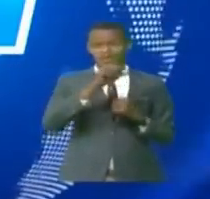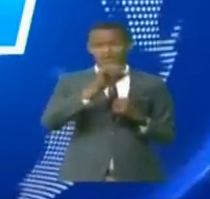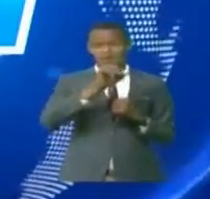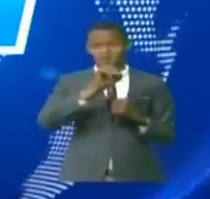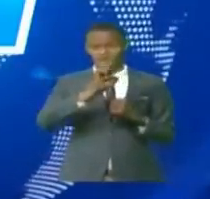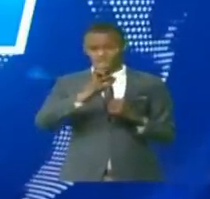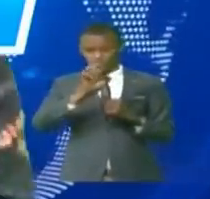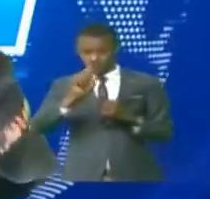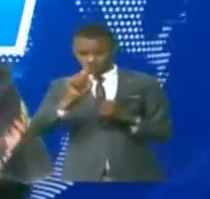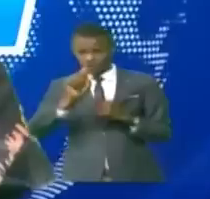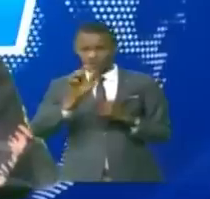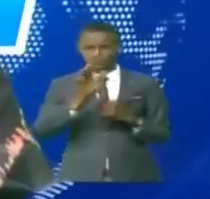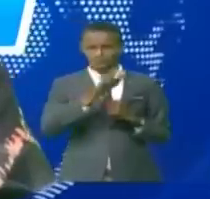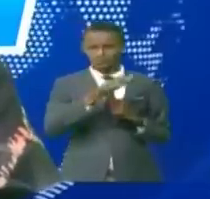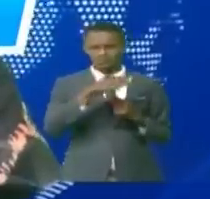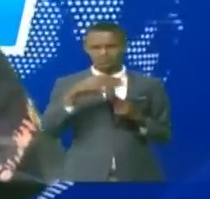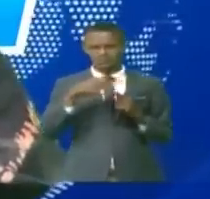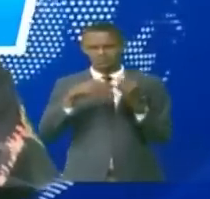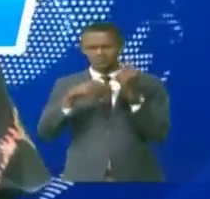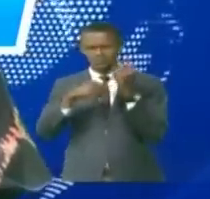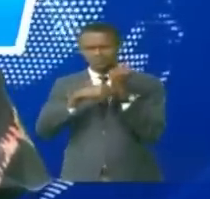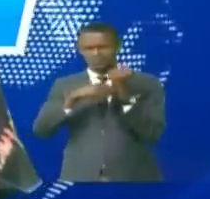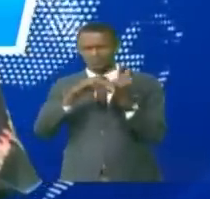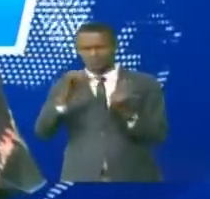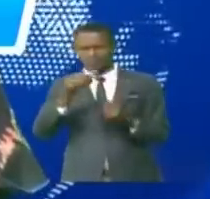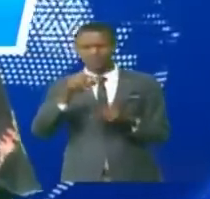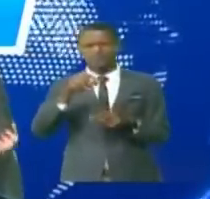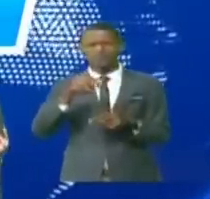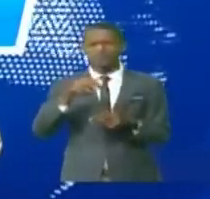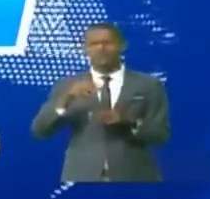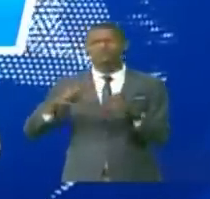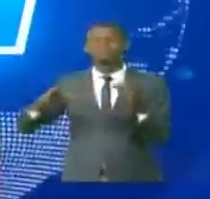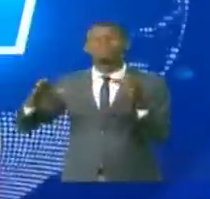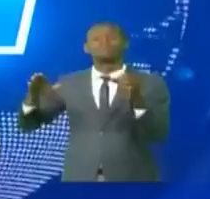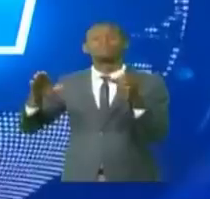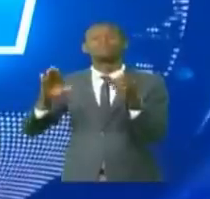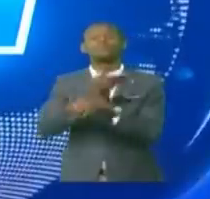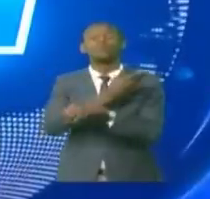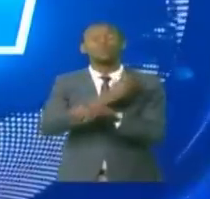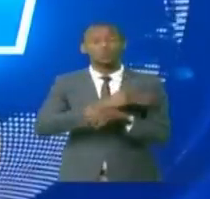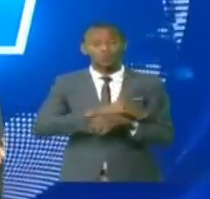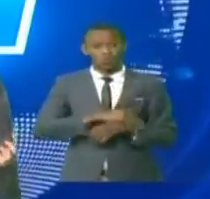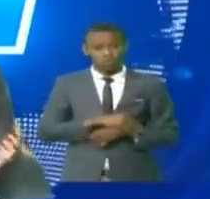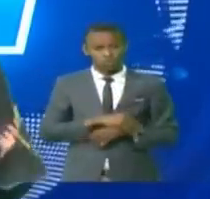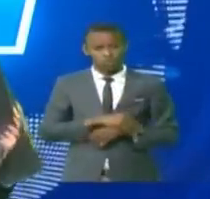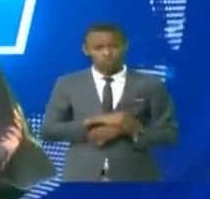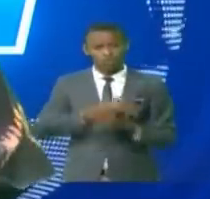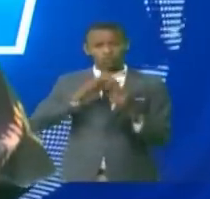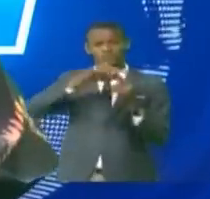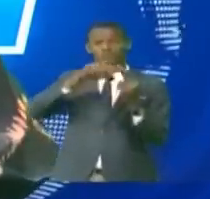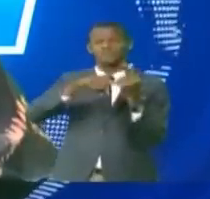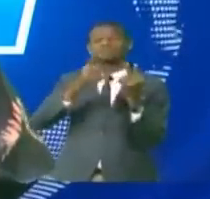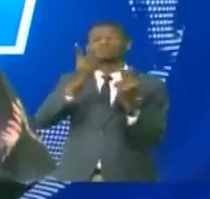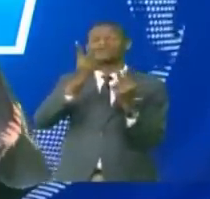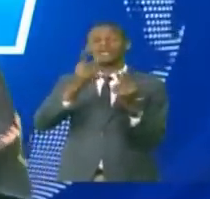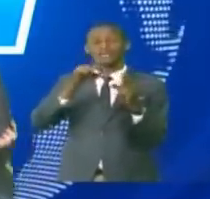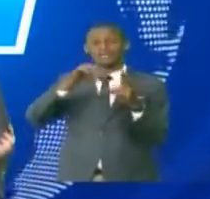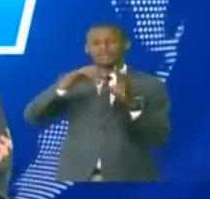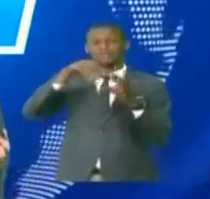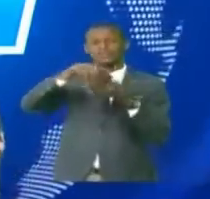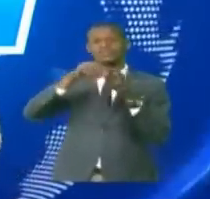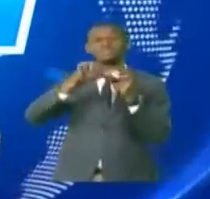et questeur de l'Assemblée provinciale, ont été déchus par la plénière de ce samedi. Il leur est reproché